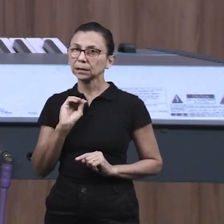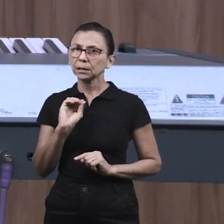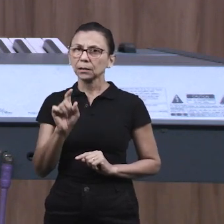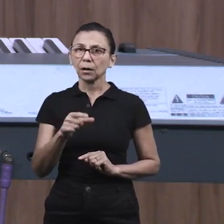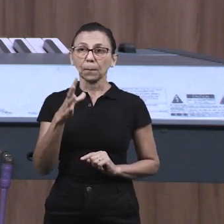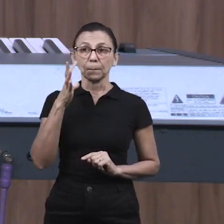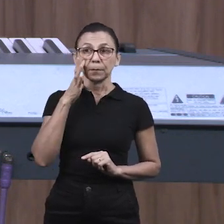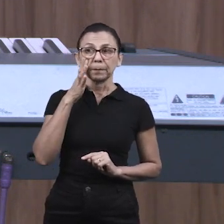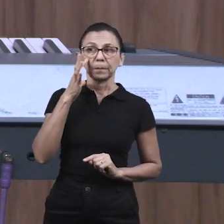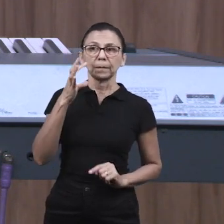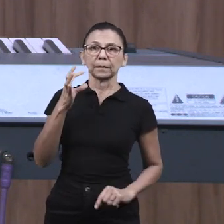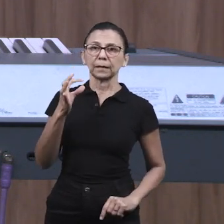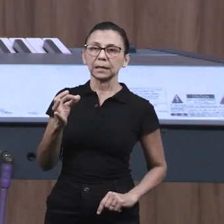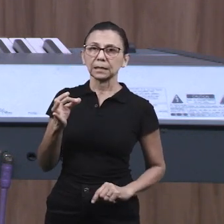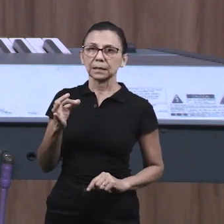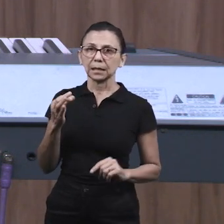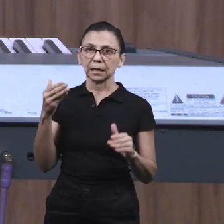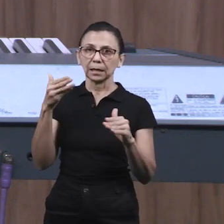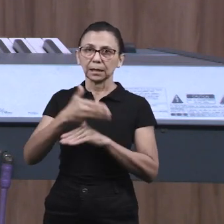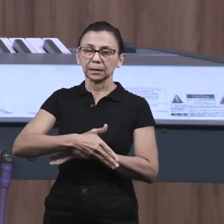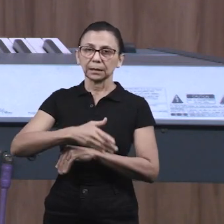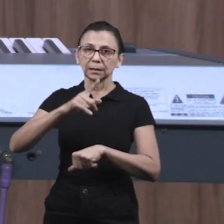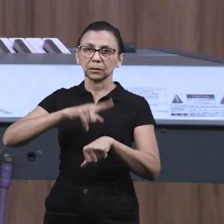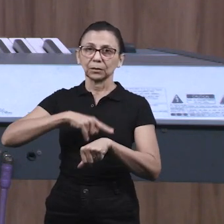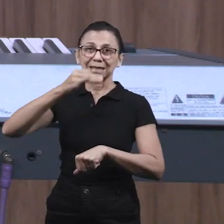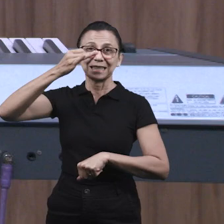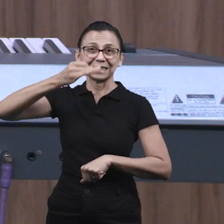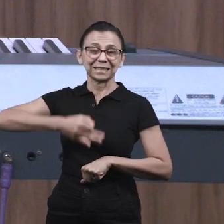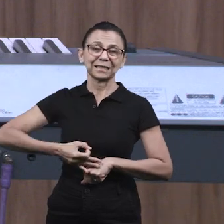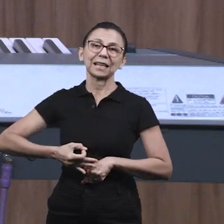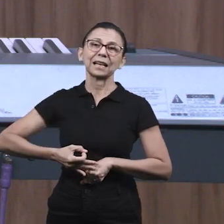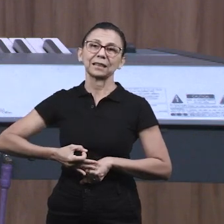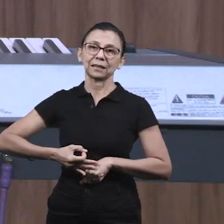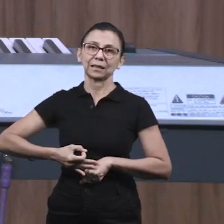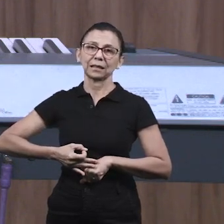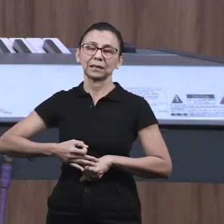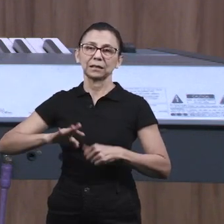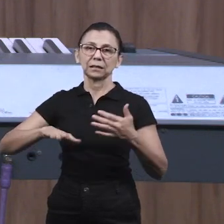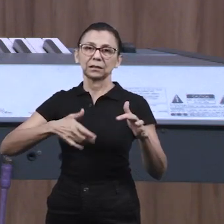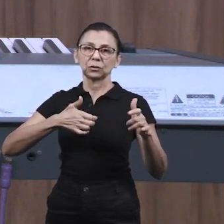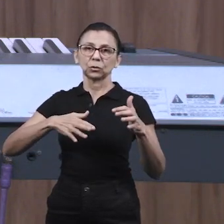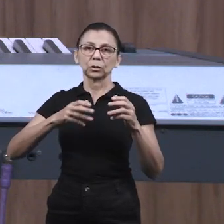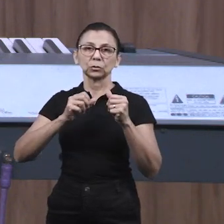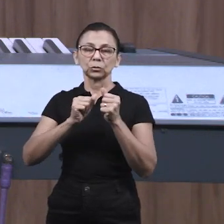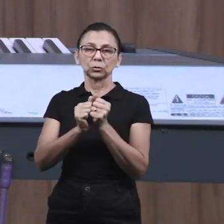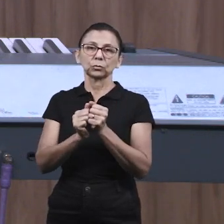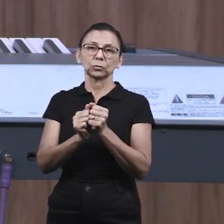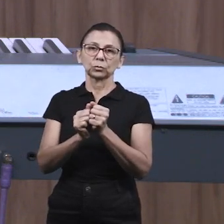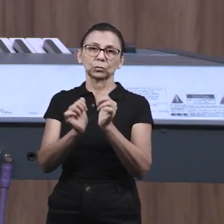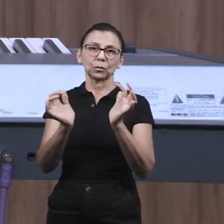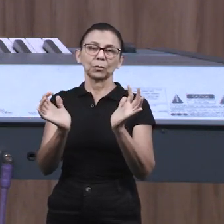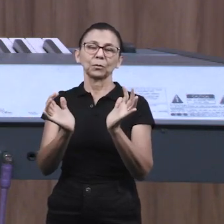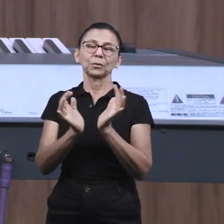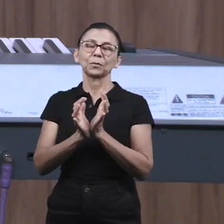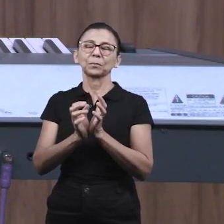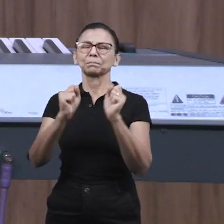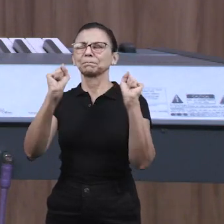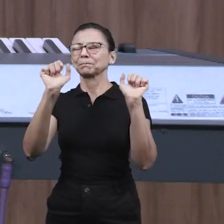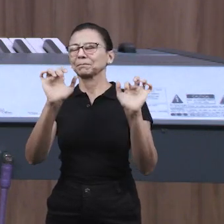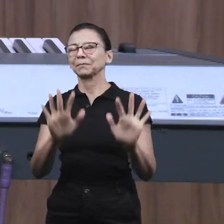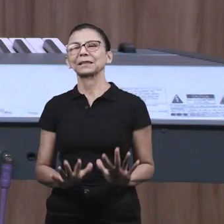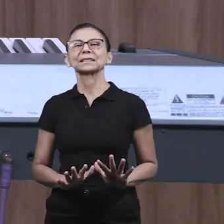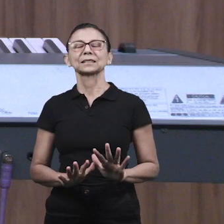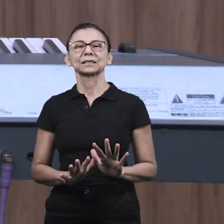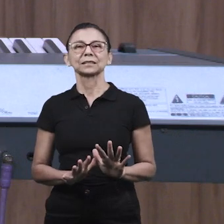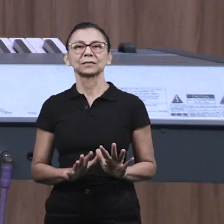adolescent, vous devez être très attentif pour entrer au bon moment, le moment de l'introduction, et jouer avec tous les autres frères. Ça sera une